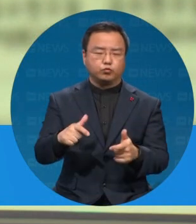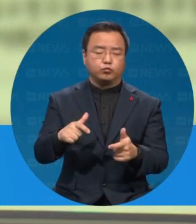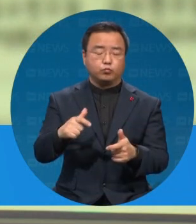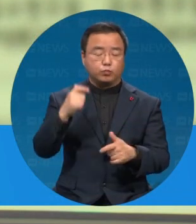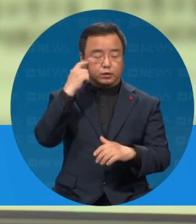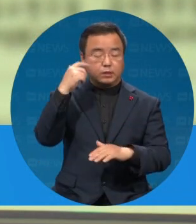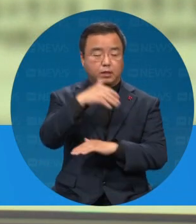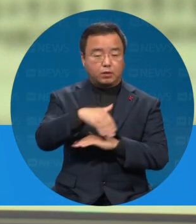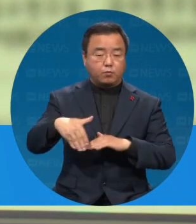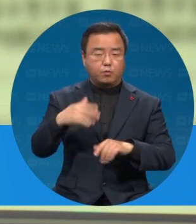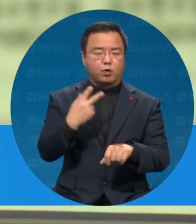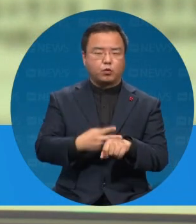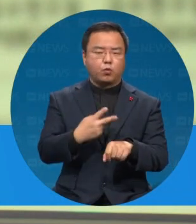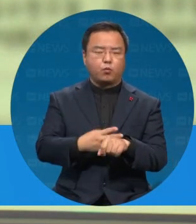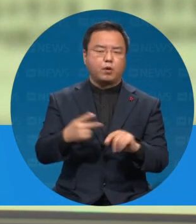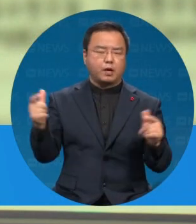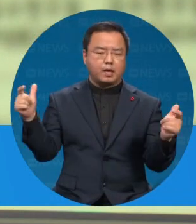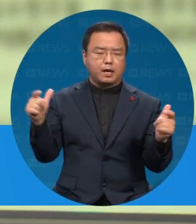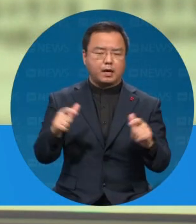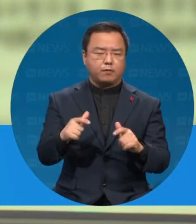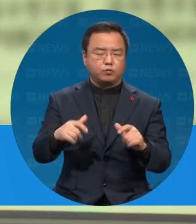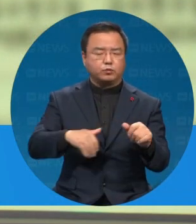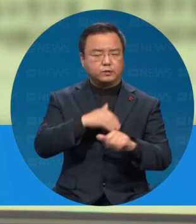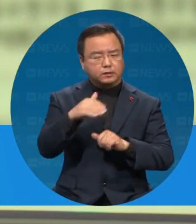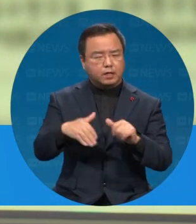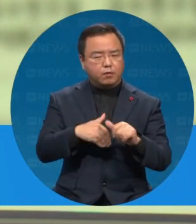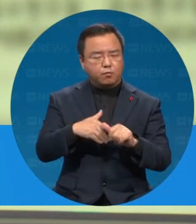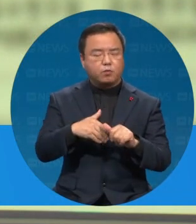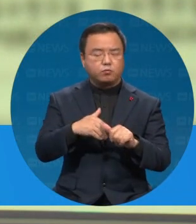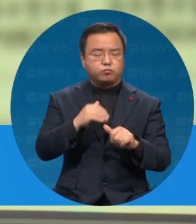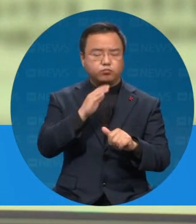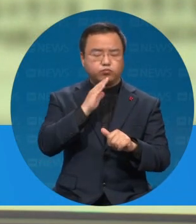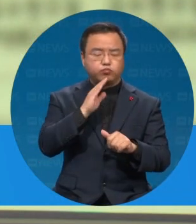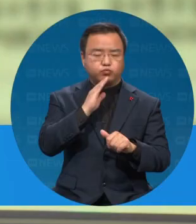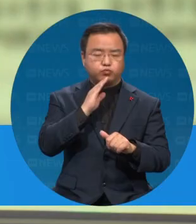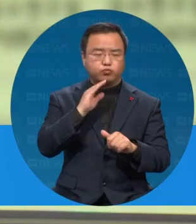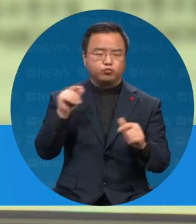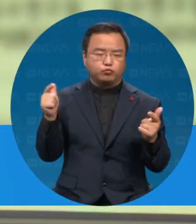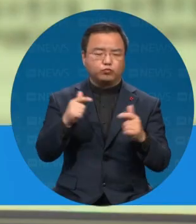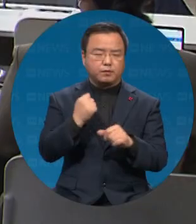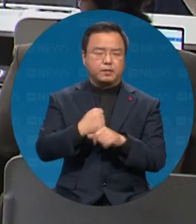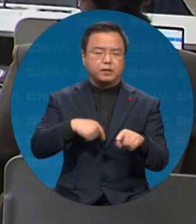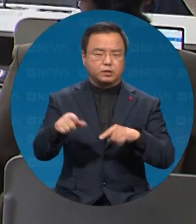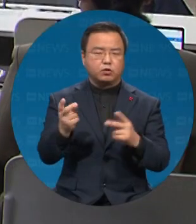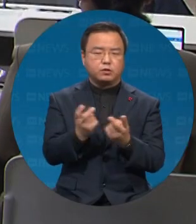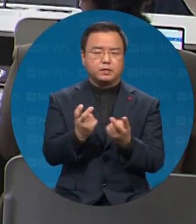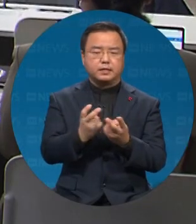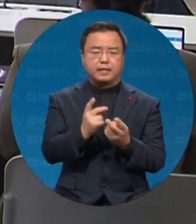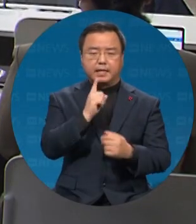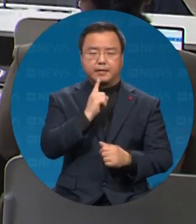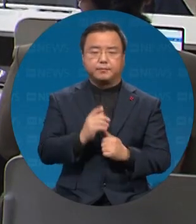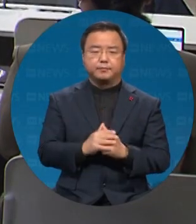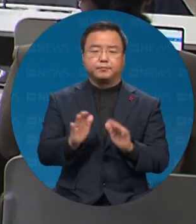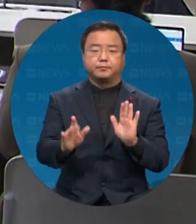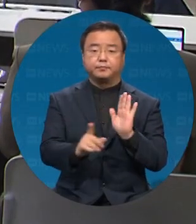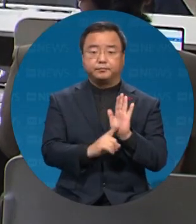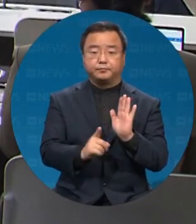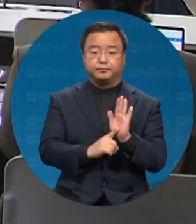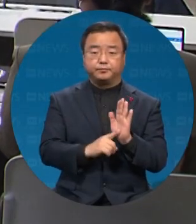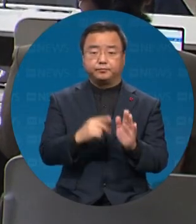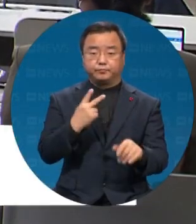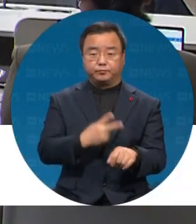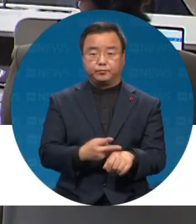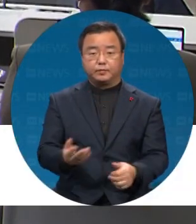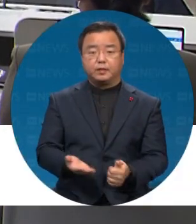교원 감축 시노 탈이 라는 지적도 나오고 있습니다 최영 기자 입니다 오늘 발표한 교원